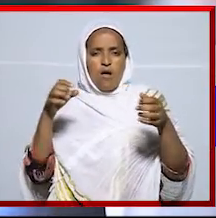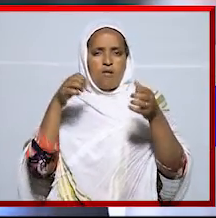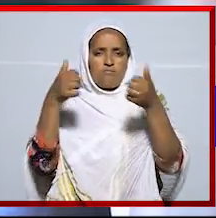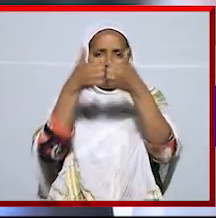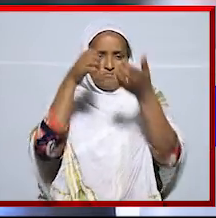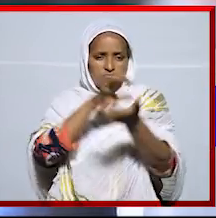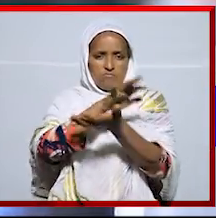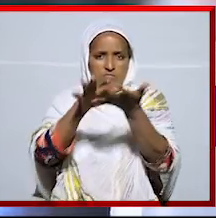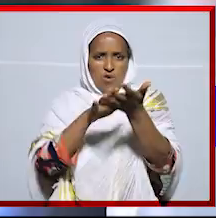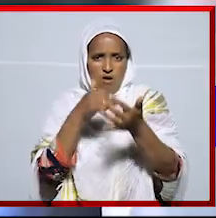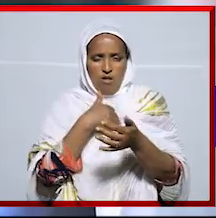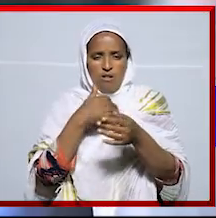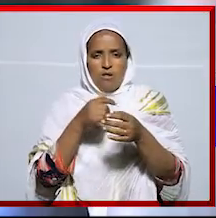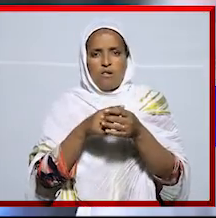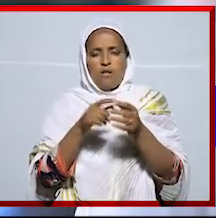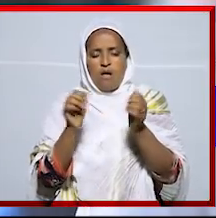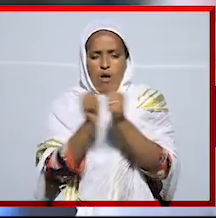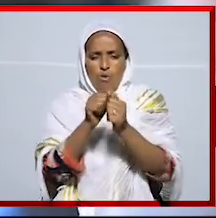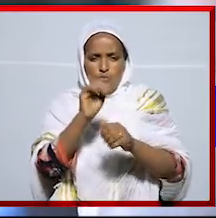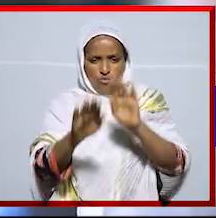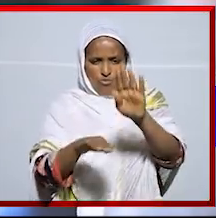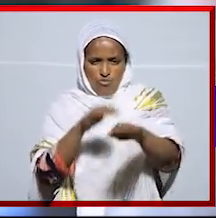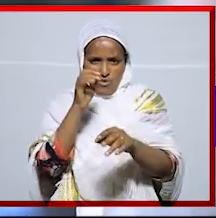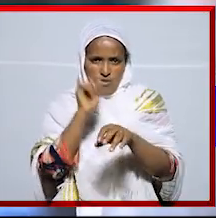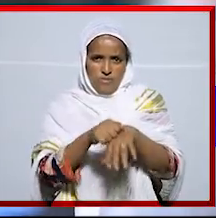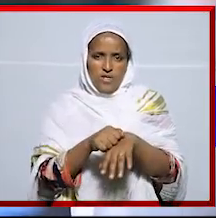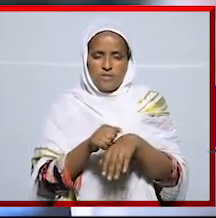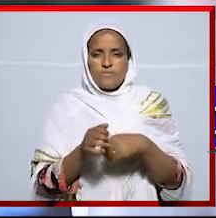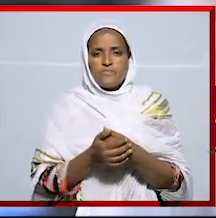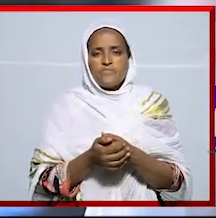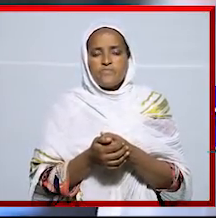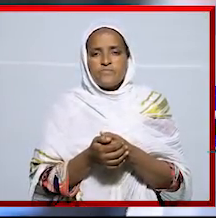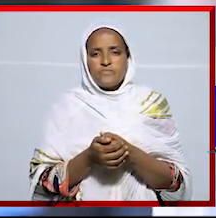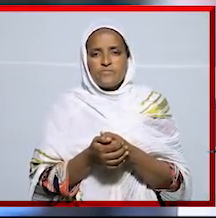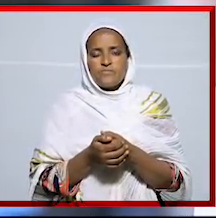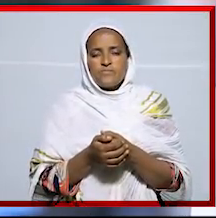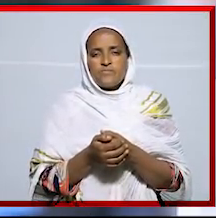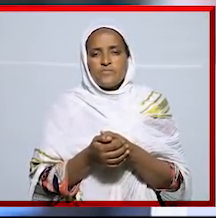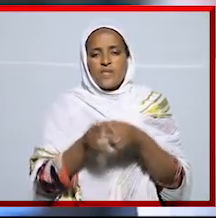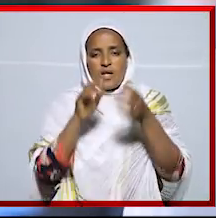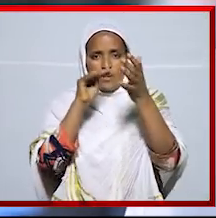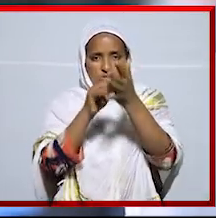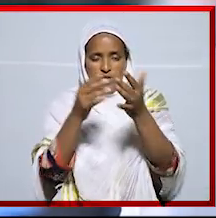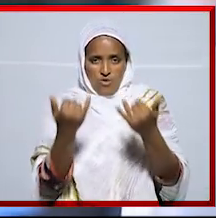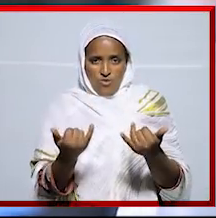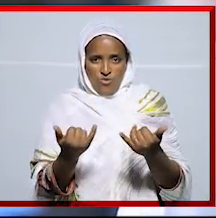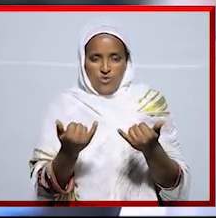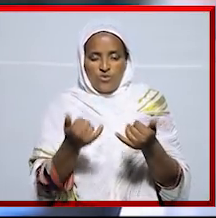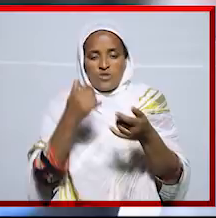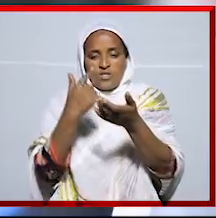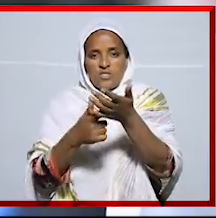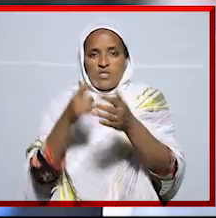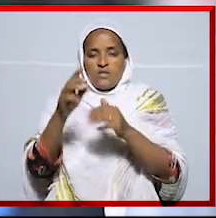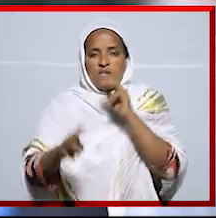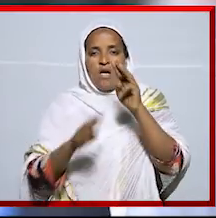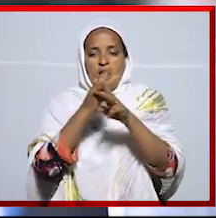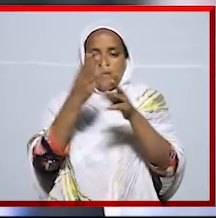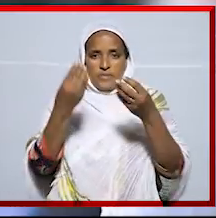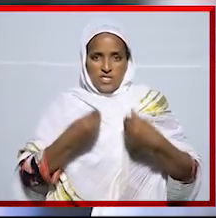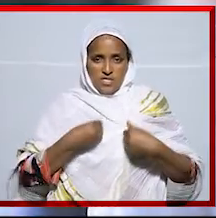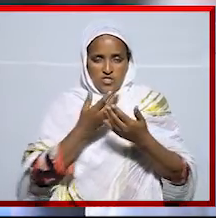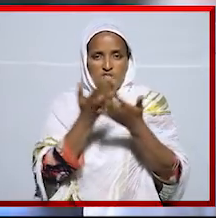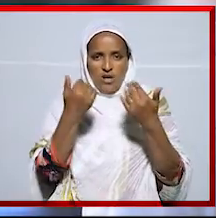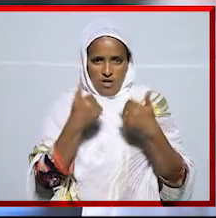ዓለም ውስጥ ይግባ ማለት እጅግ በጣም ከባድ ነው። ምክንያቱም ዓለማዊ ህይወት ላይ የሚያስጨንቃቸው ነገሮች አሉ።